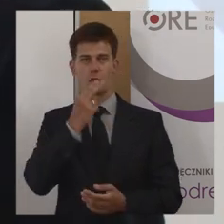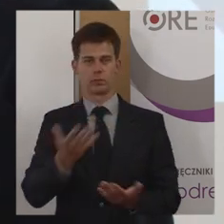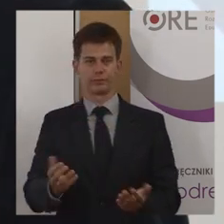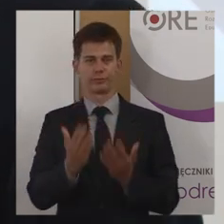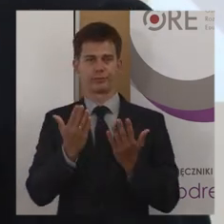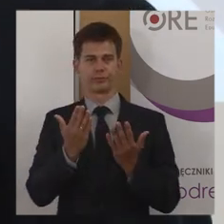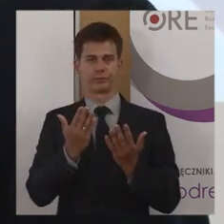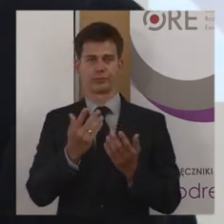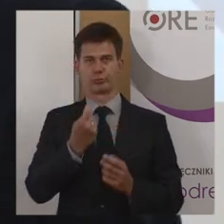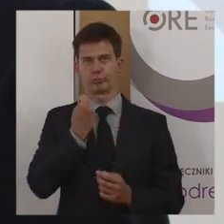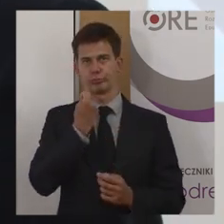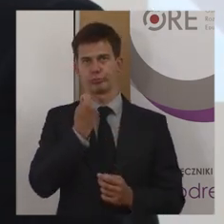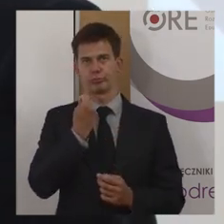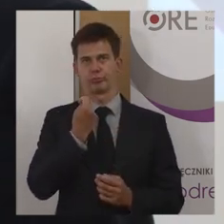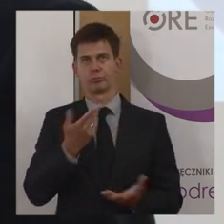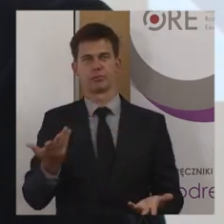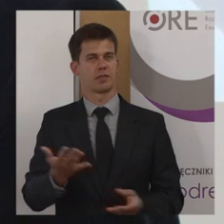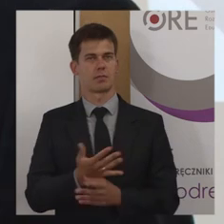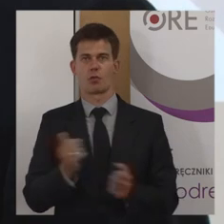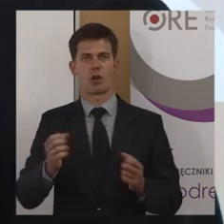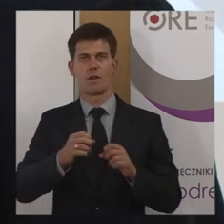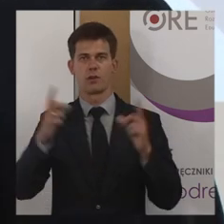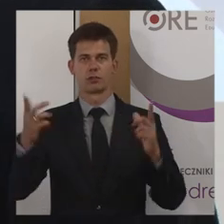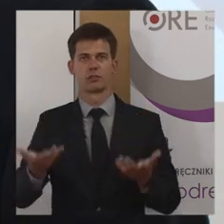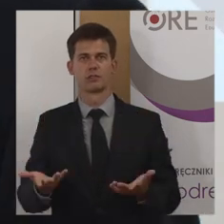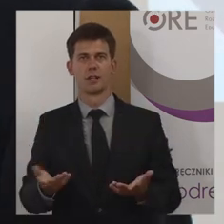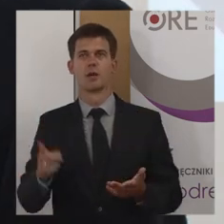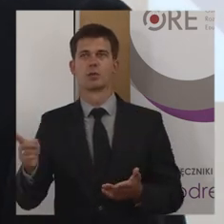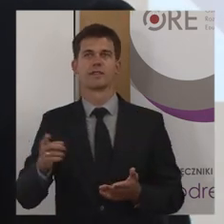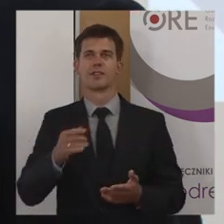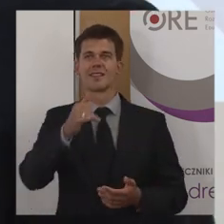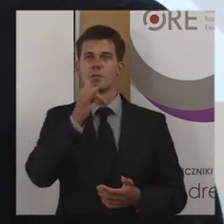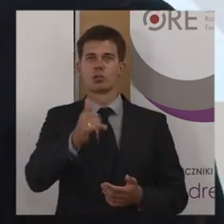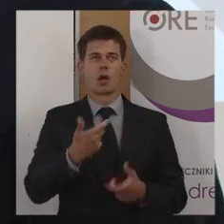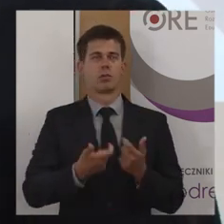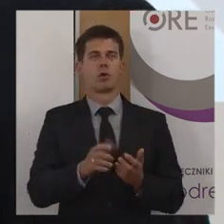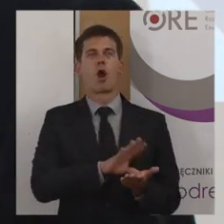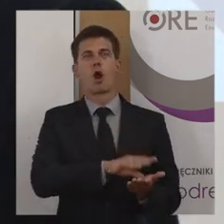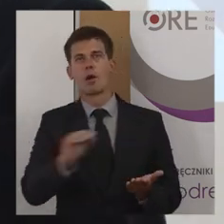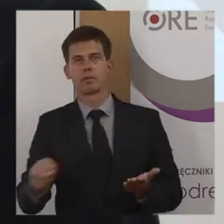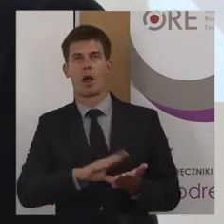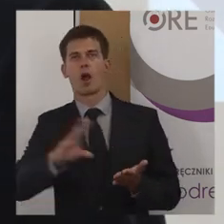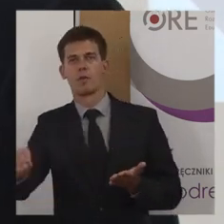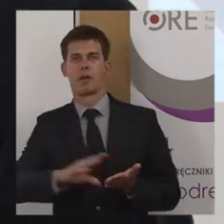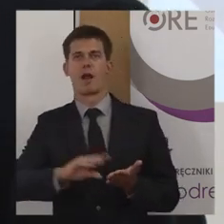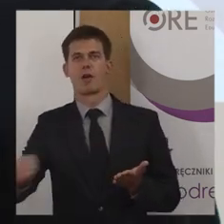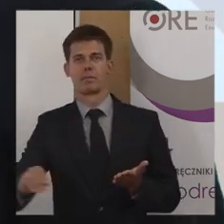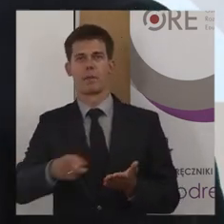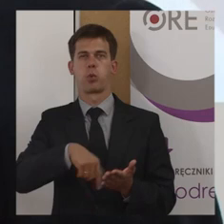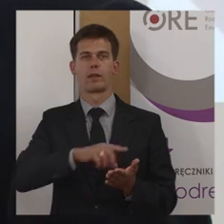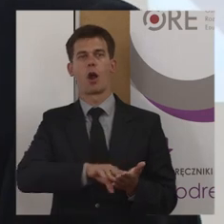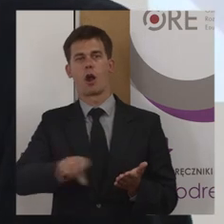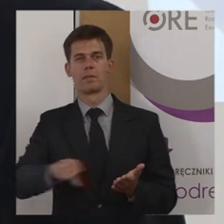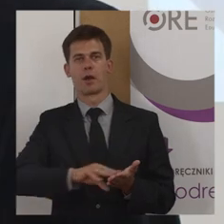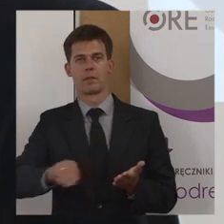Trzeba zmienić ten początek myślenia. Czyli nie adaptować to, co już jest, bo to się często nie nadaje, zwyczajnie